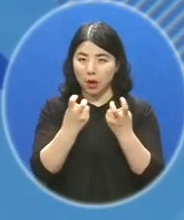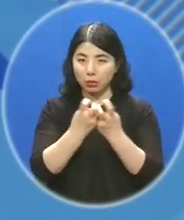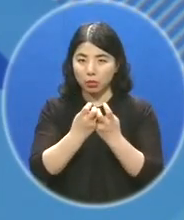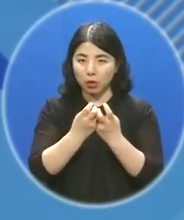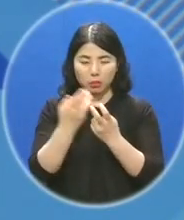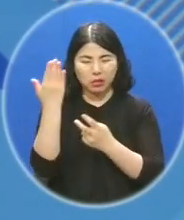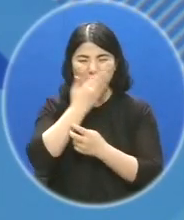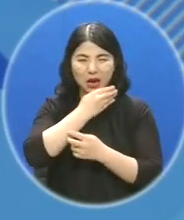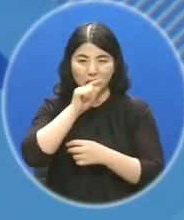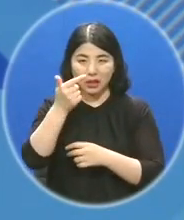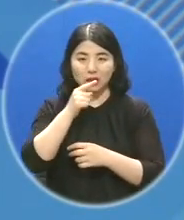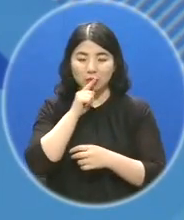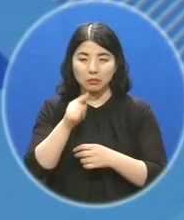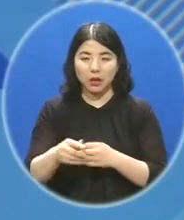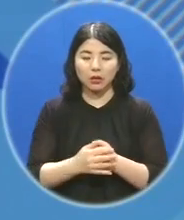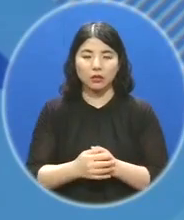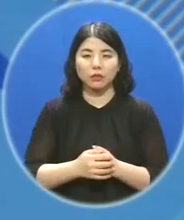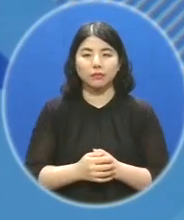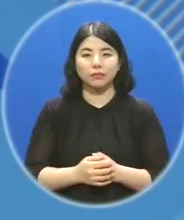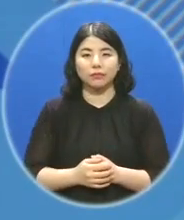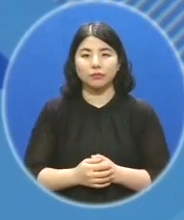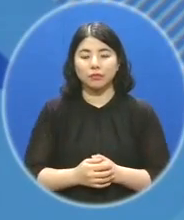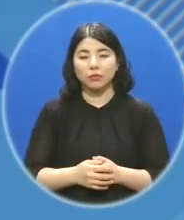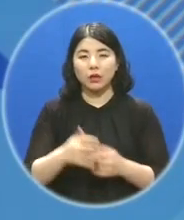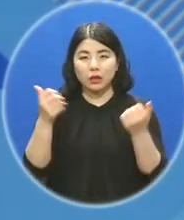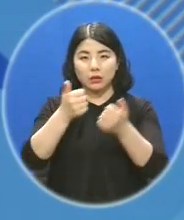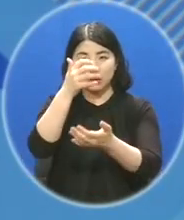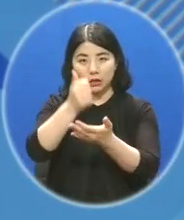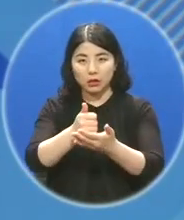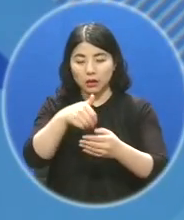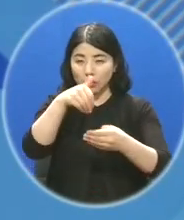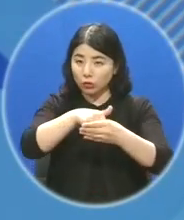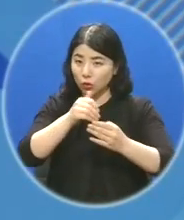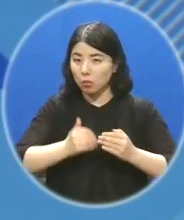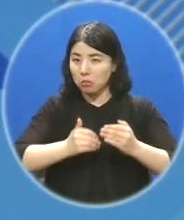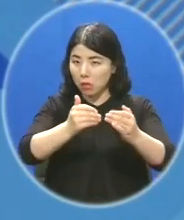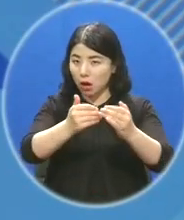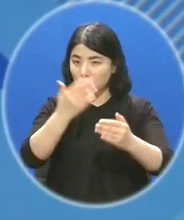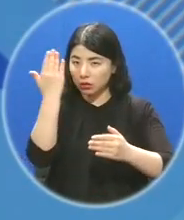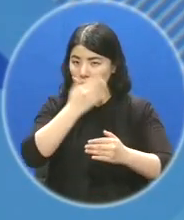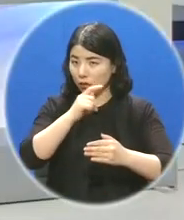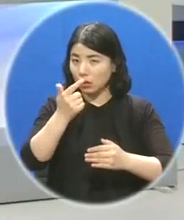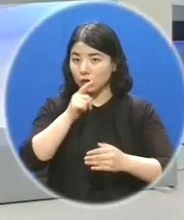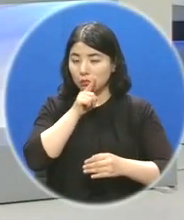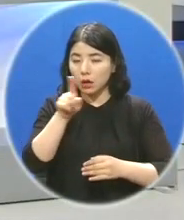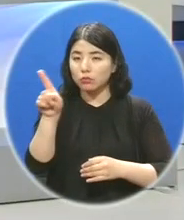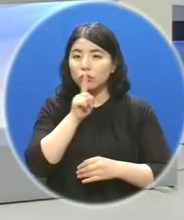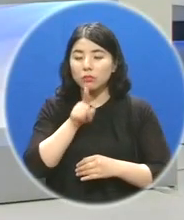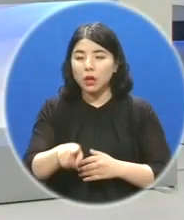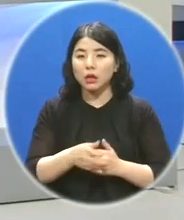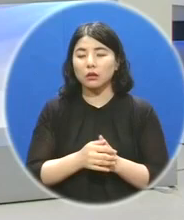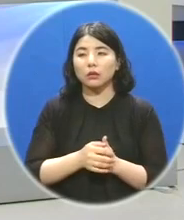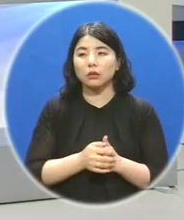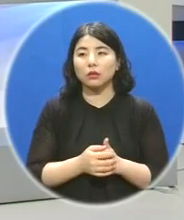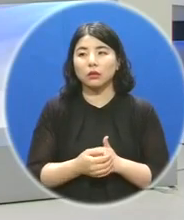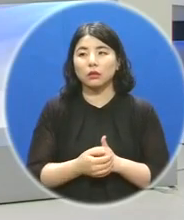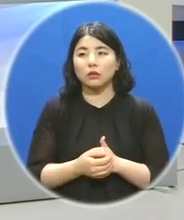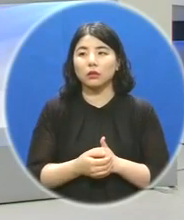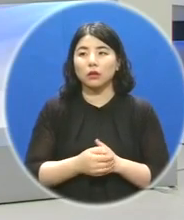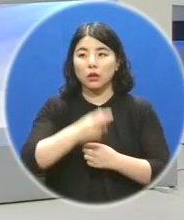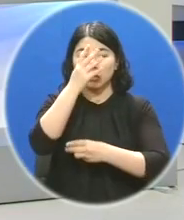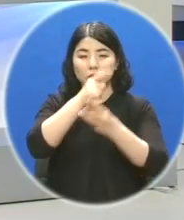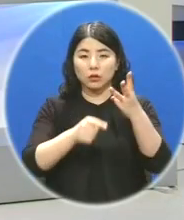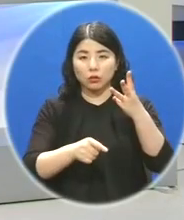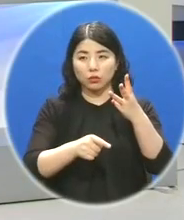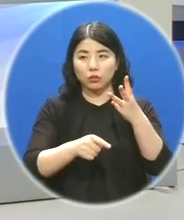불투명하다. 이게 무슨 말인 건가요? 의장 선출 과정이 불투명하다? 예, 제가 여기 오기 전에 뭐 일단은